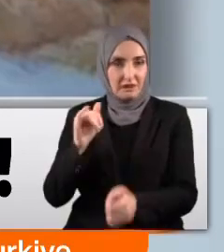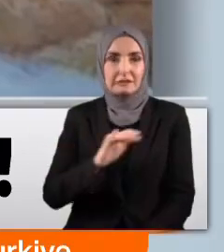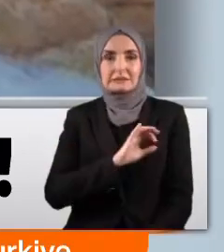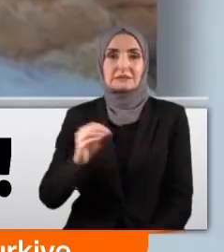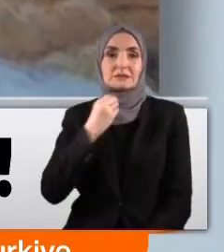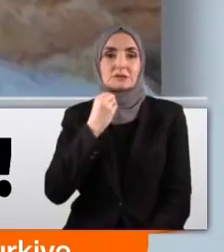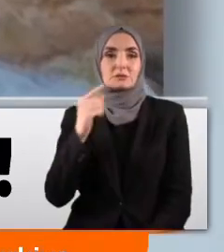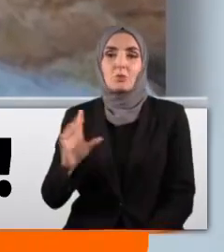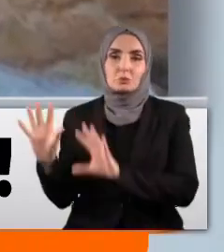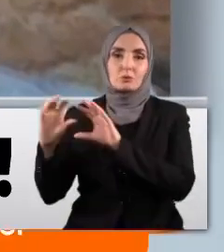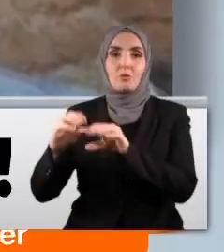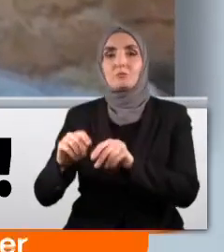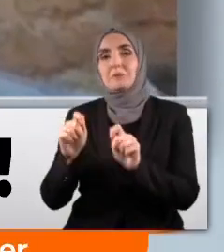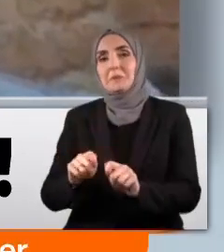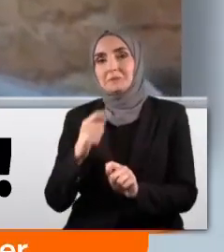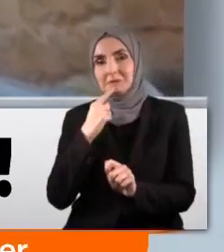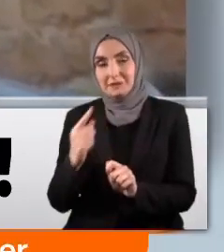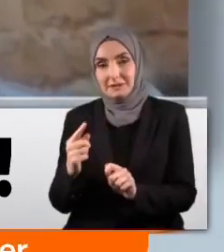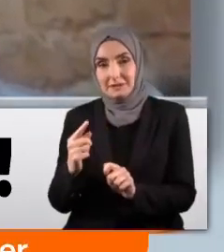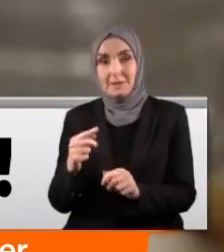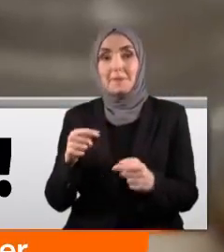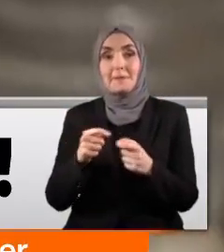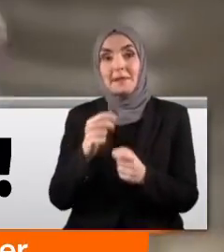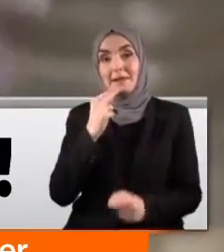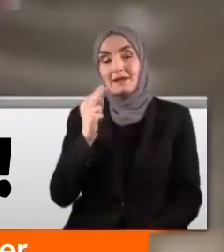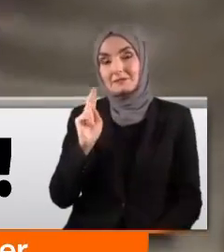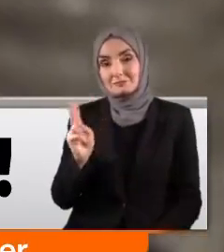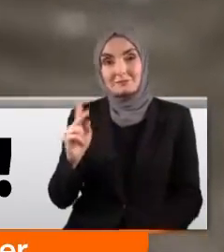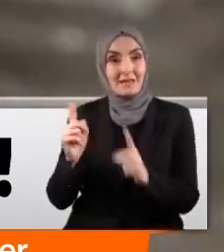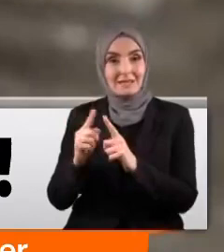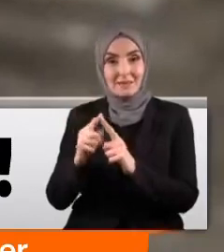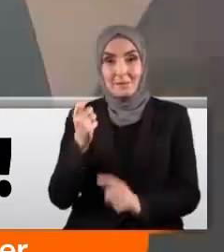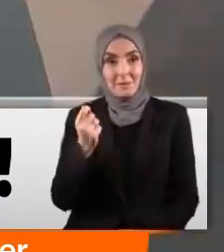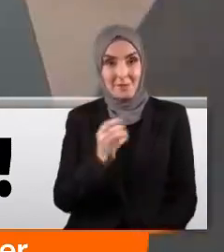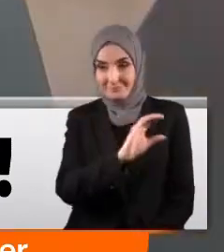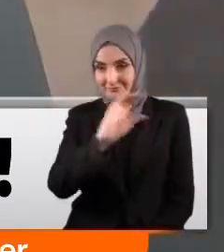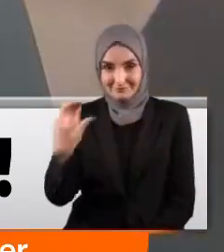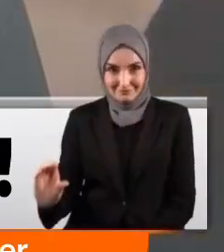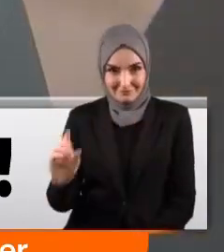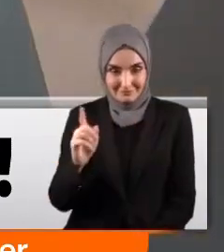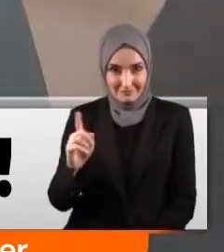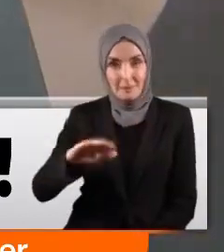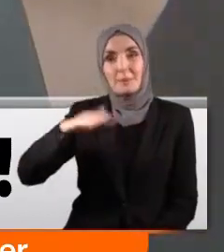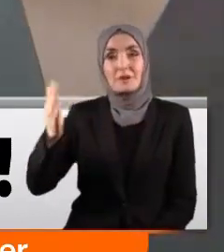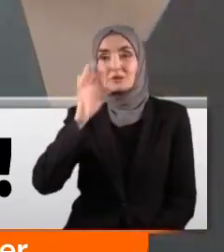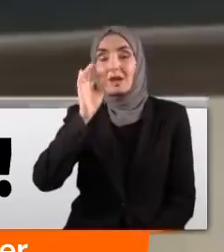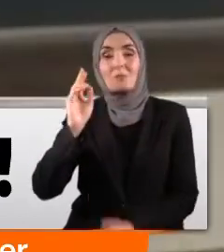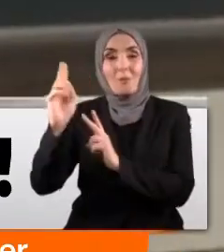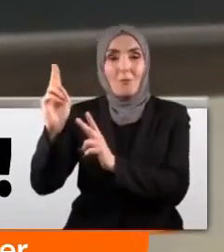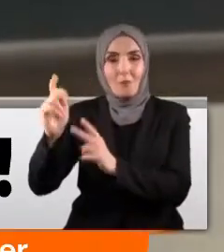hesabına gelen paraların Aslında o firma tarafından ödenmesi gereken başka kişilere ait ödemeler olduğunu